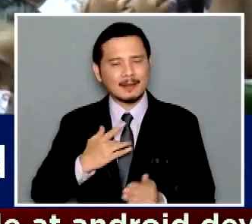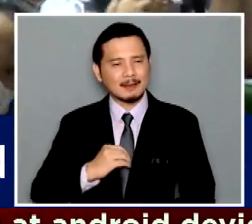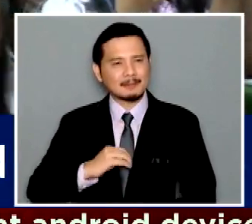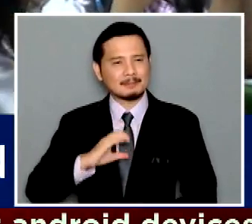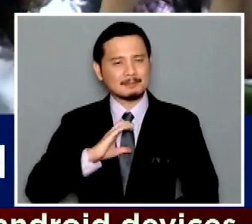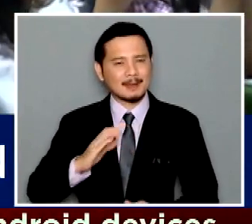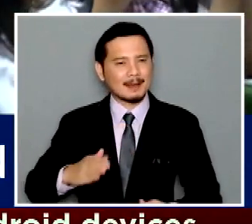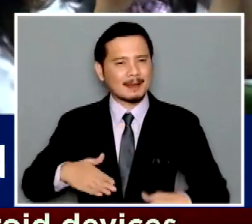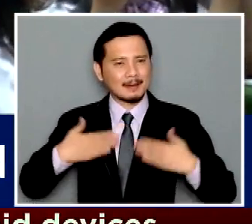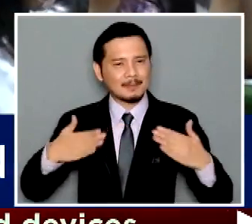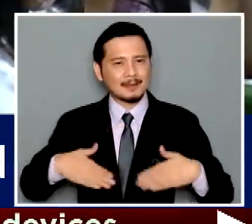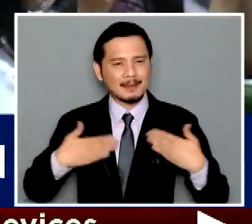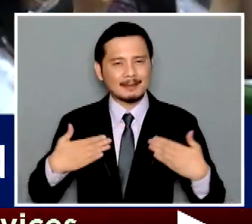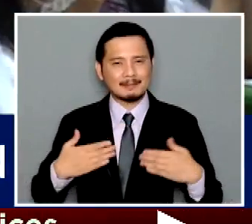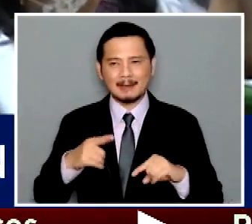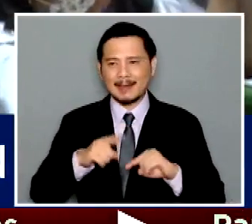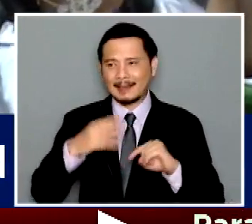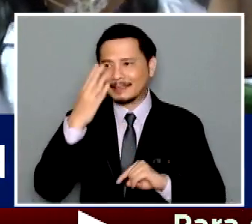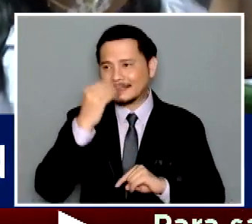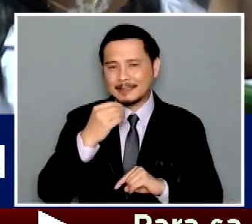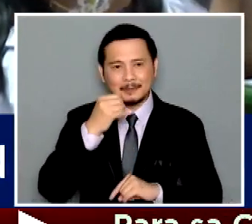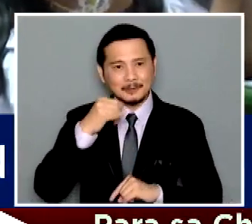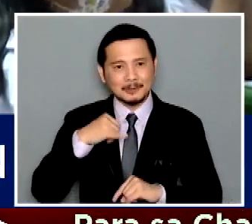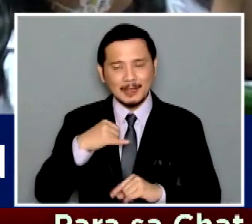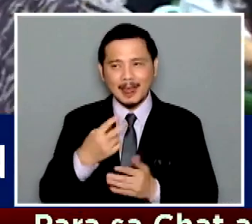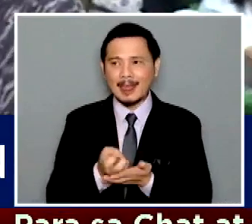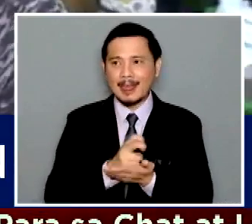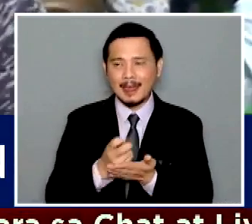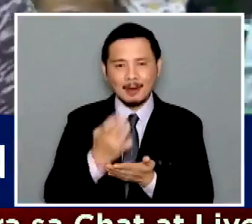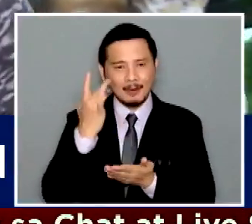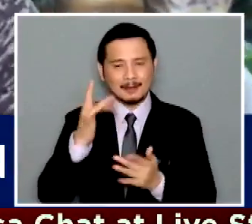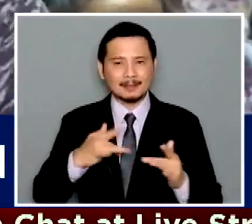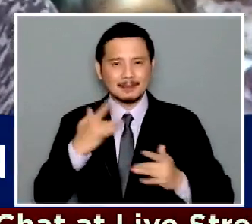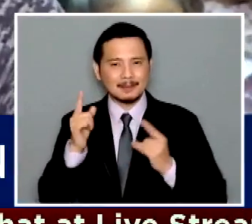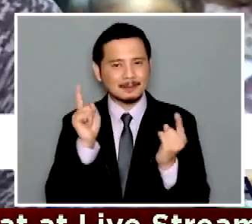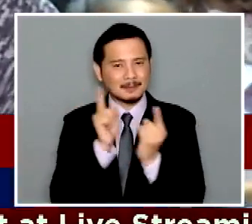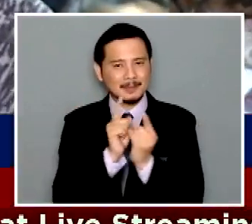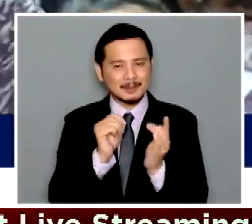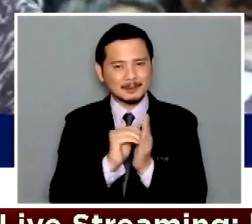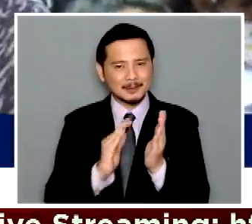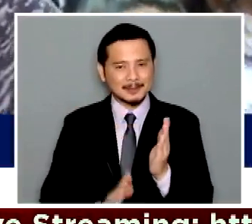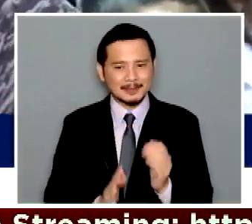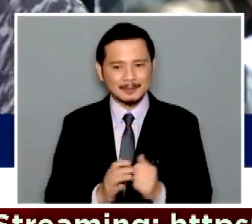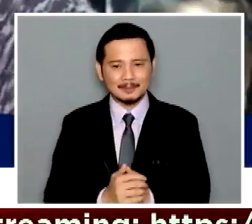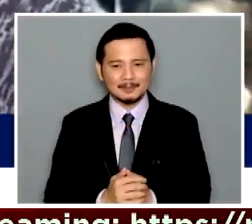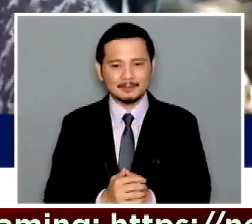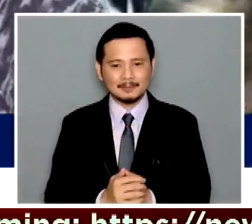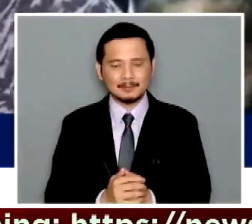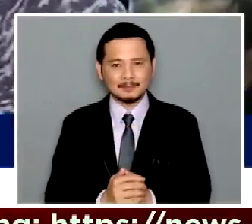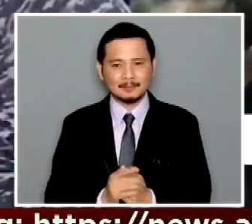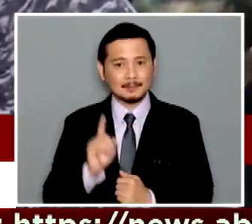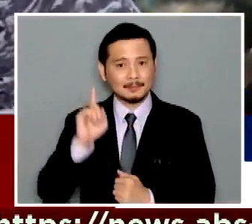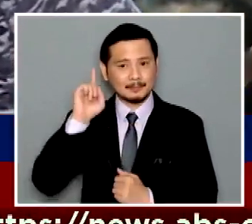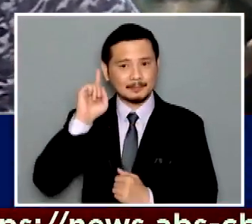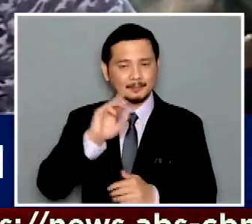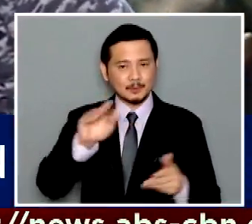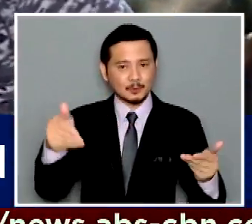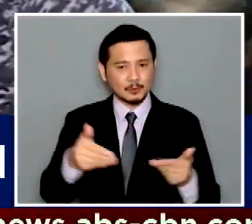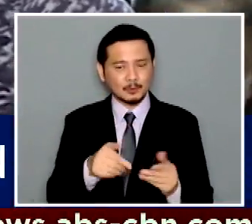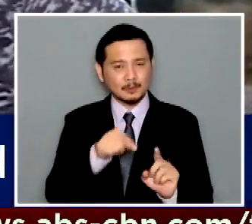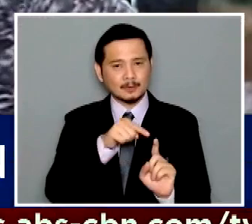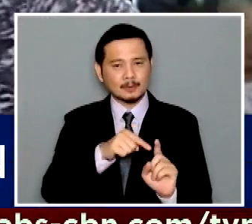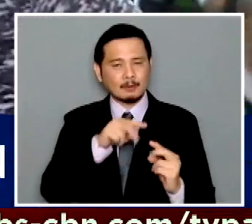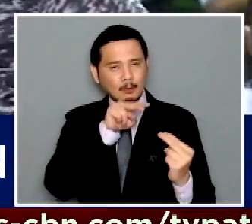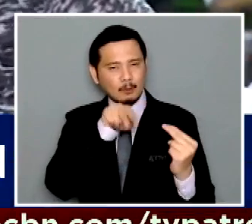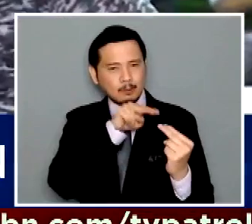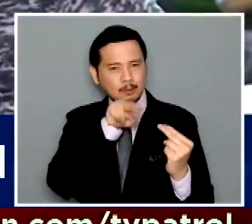dahil excited din po. Ibig sabihin, ganun din yung mga bata. Siya po ay isang autism spectrum disorder po. Mahilig naman